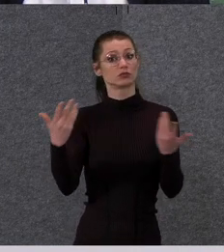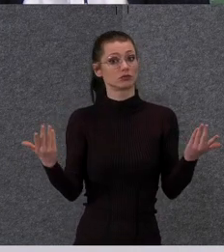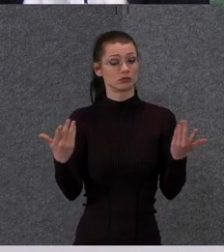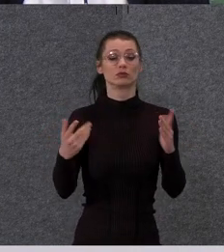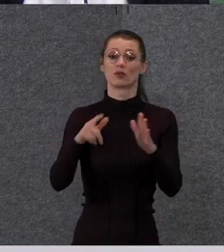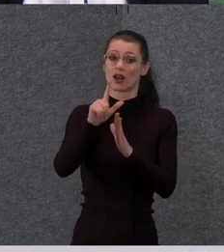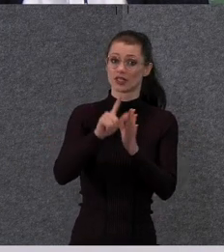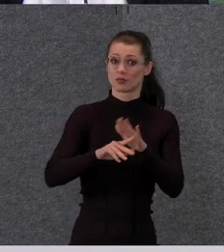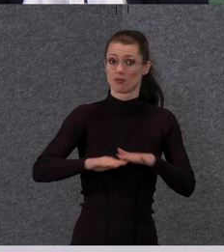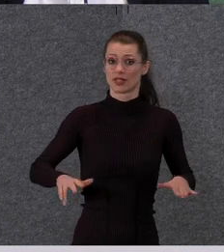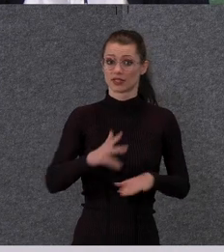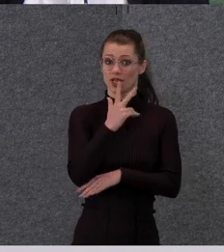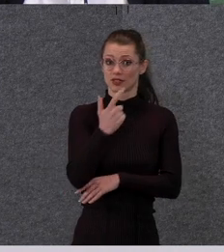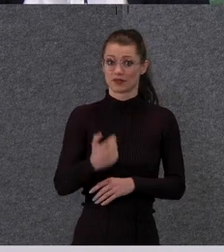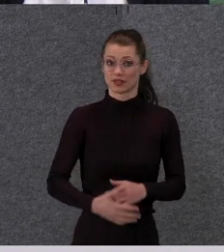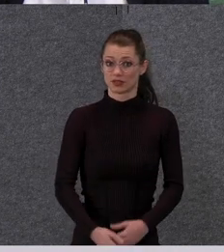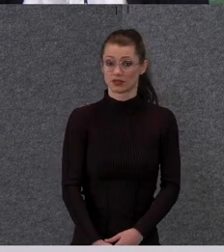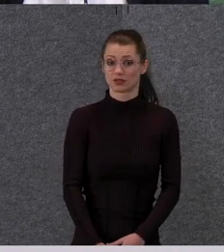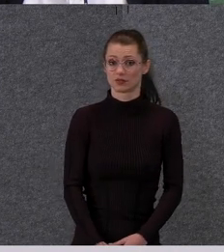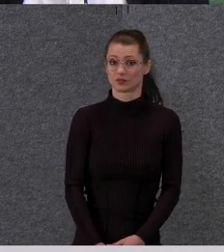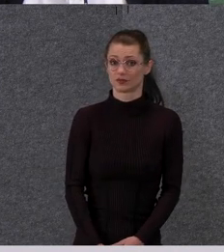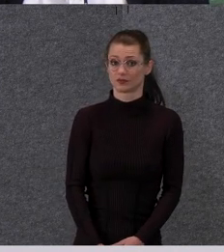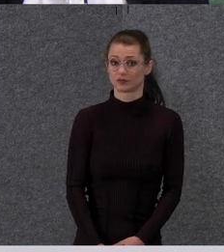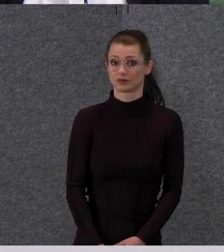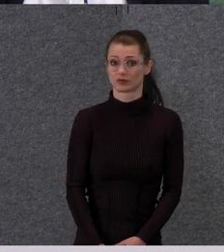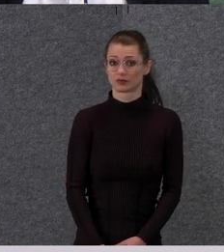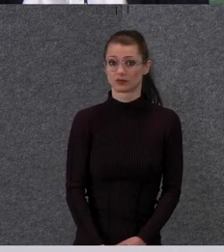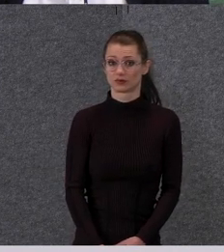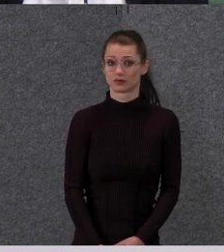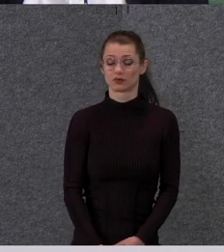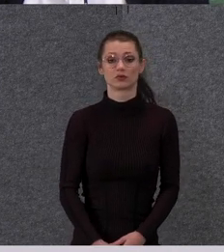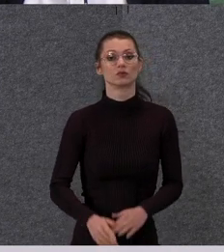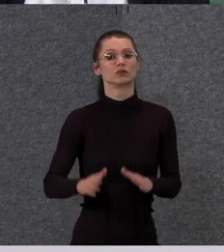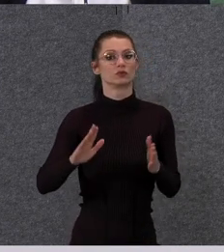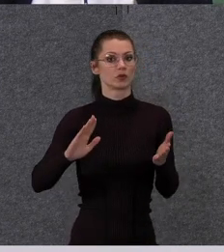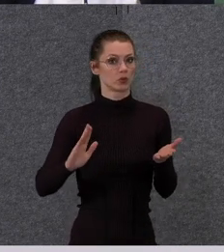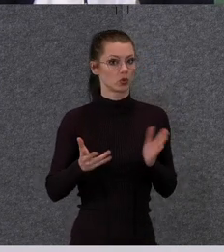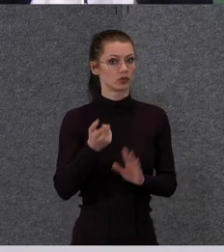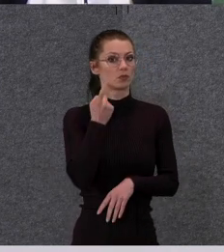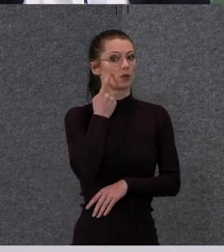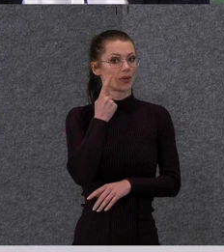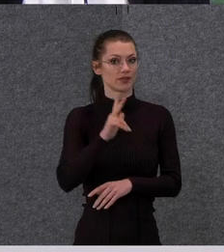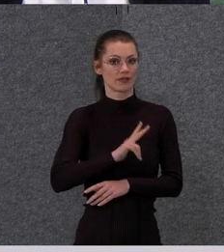Listenplatz 23? Wir warten noch einen kurzen Moment.